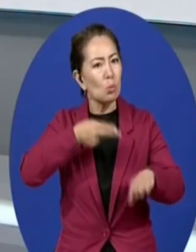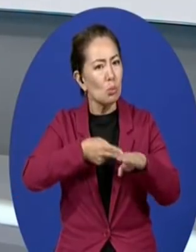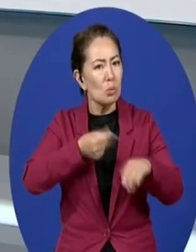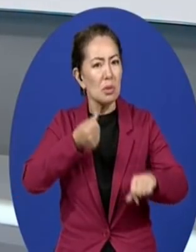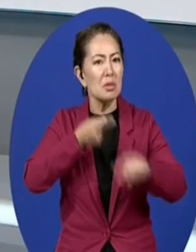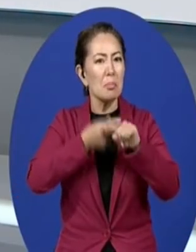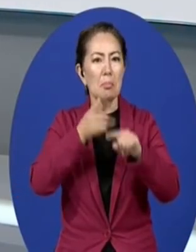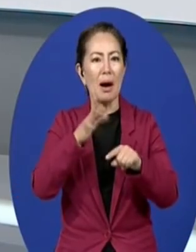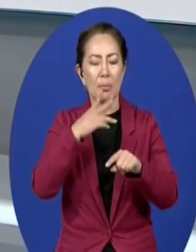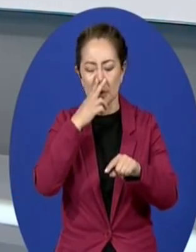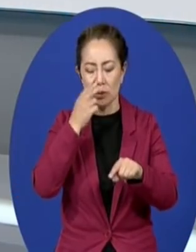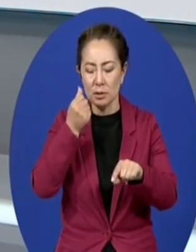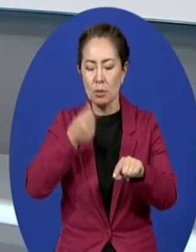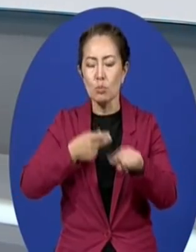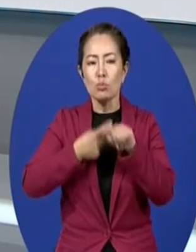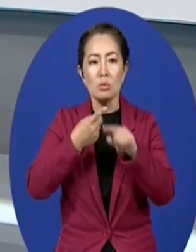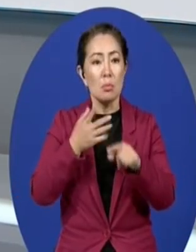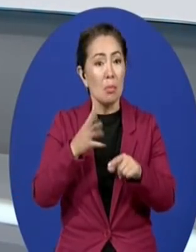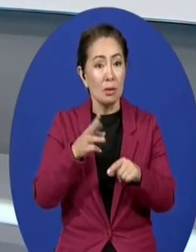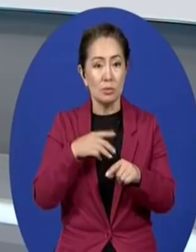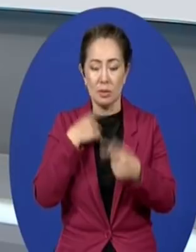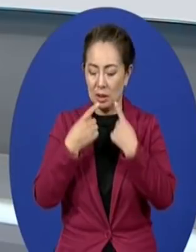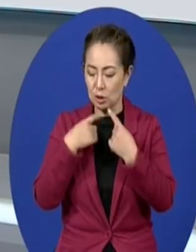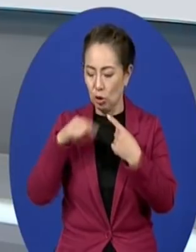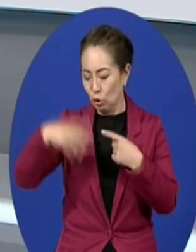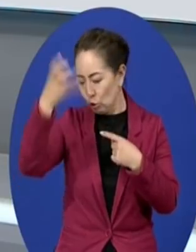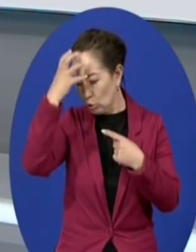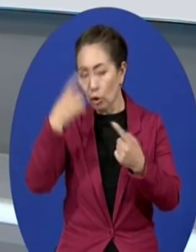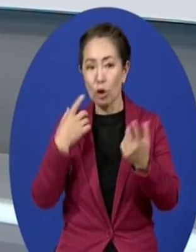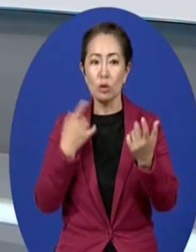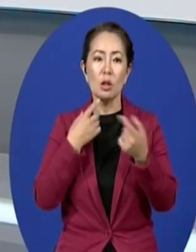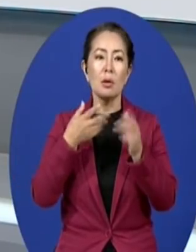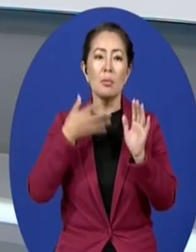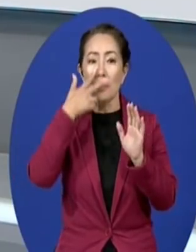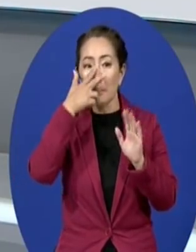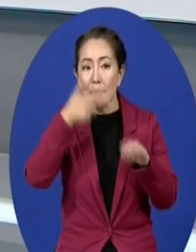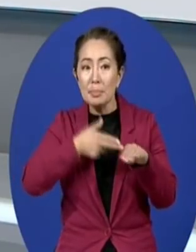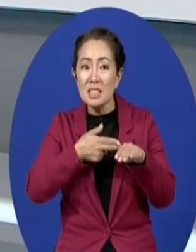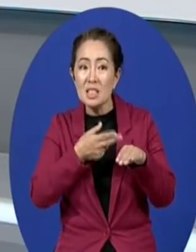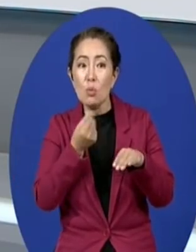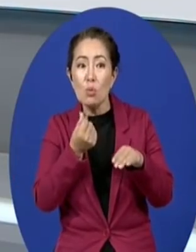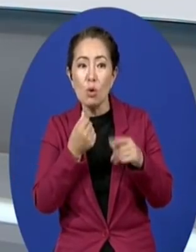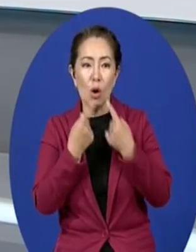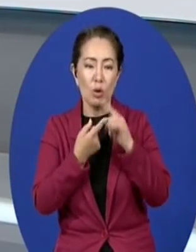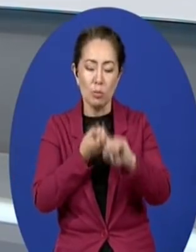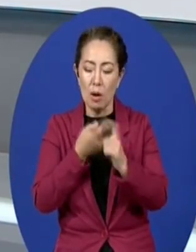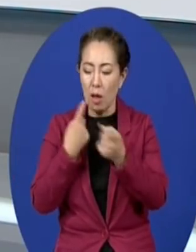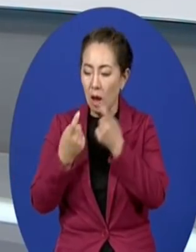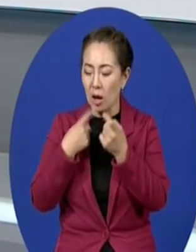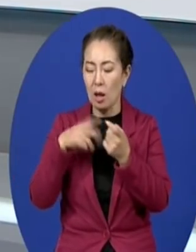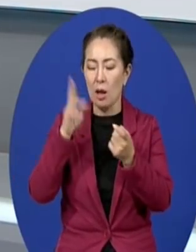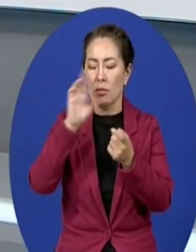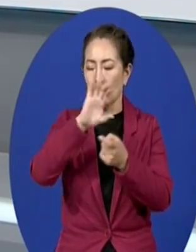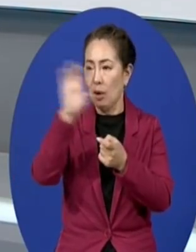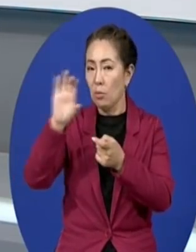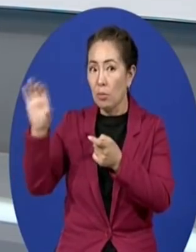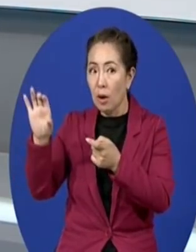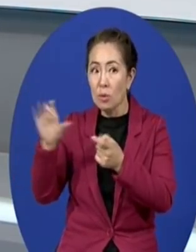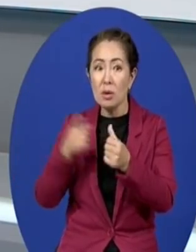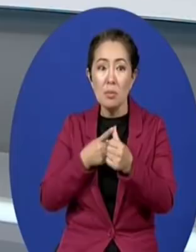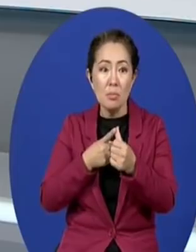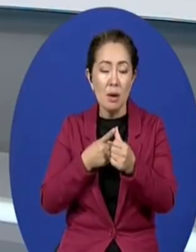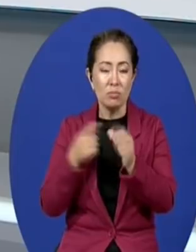магадлалтай шатхан импортлогчд хэллээ. За өнөөдөр төрийн ордонд шатхууны үнийн асуудлаар шатхан импортлогч компанийн төлөөлөл болоод